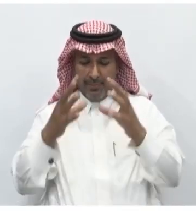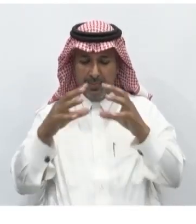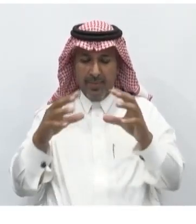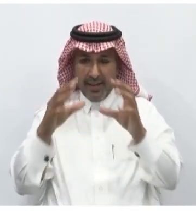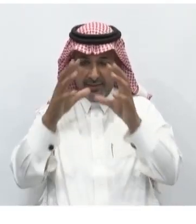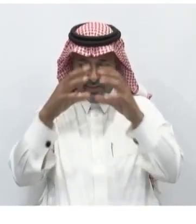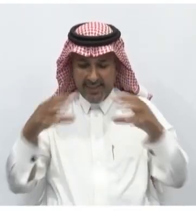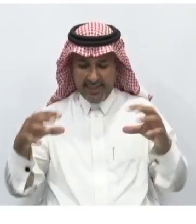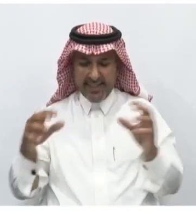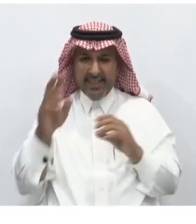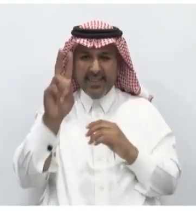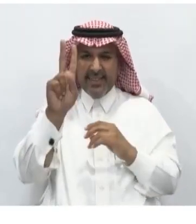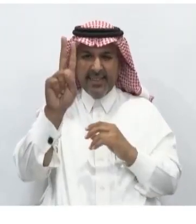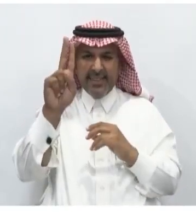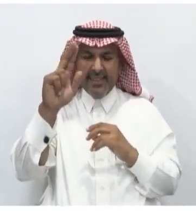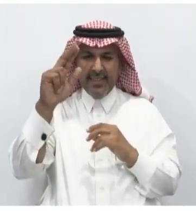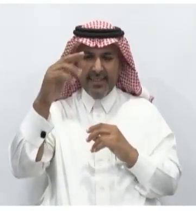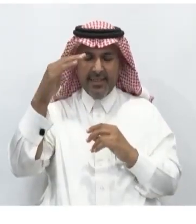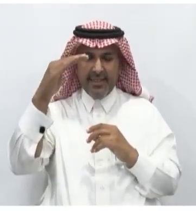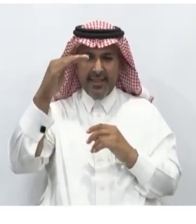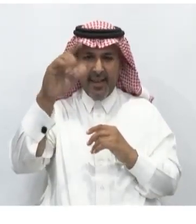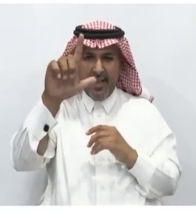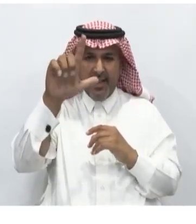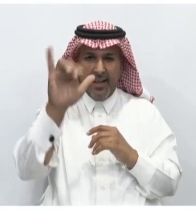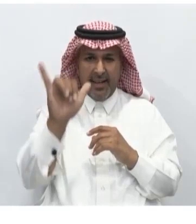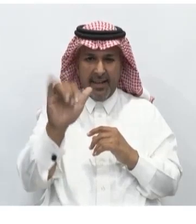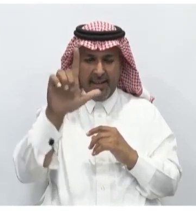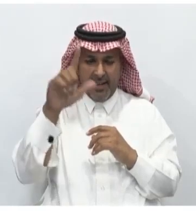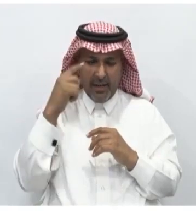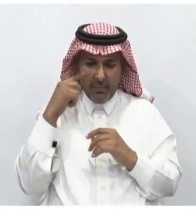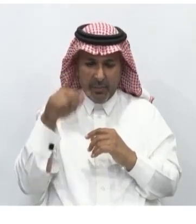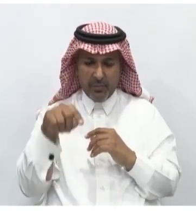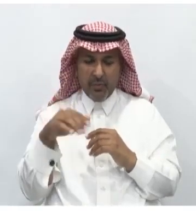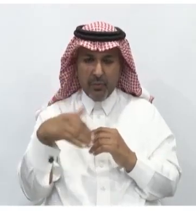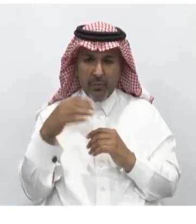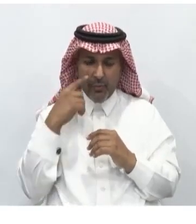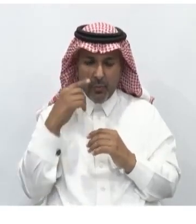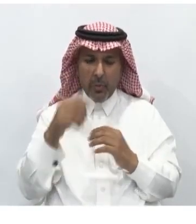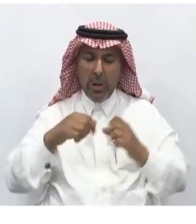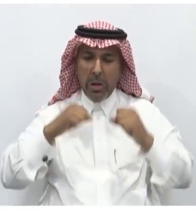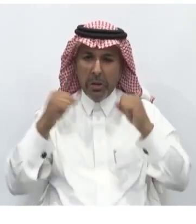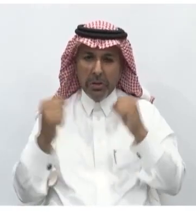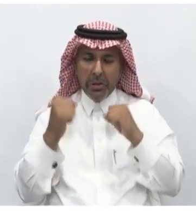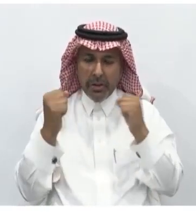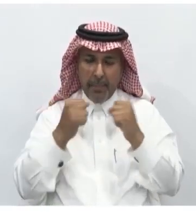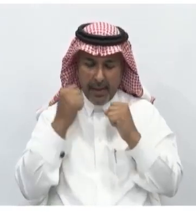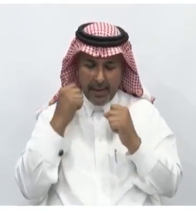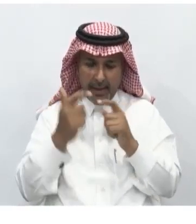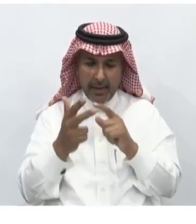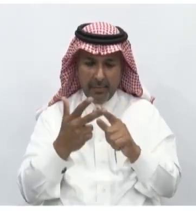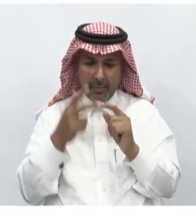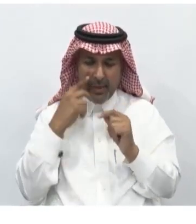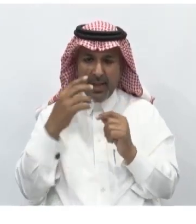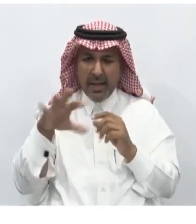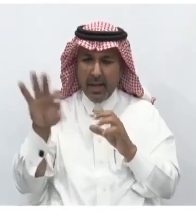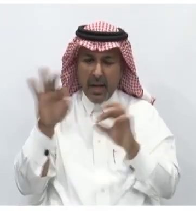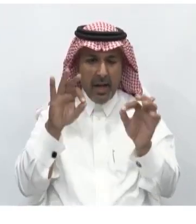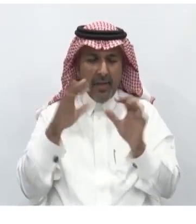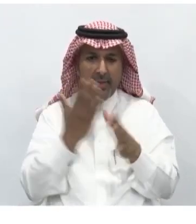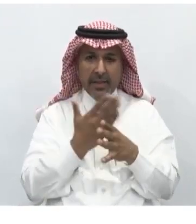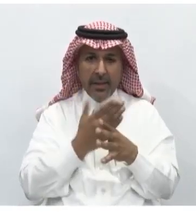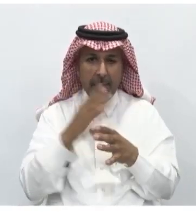المائية سنقوم بحل مسائل تدريبية. واستعمالات الأملاح المائية ثم بعد ذلك